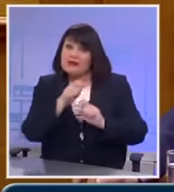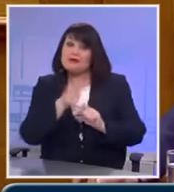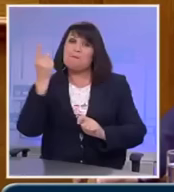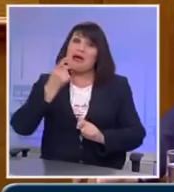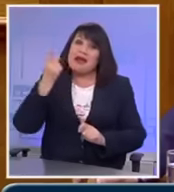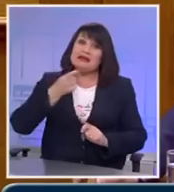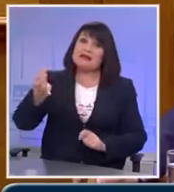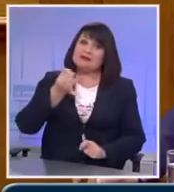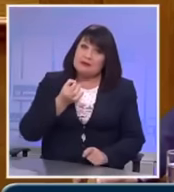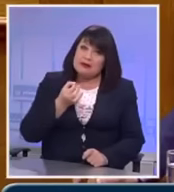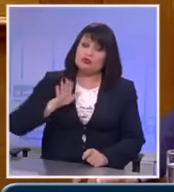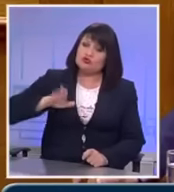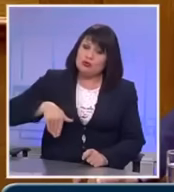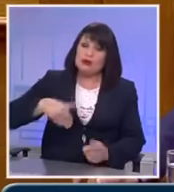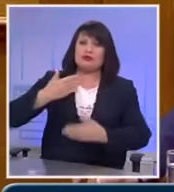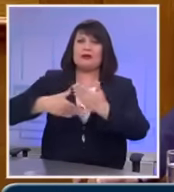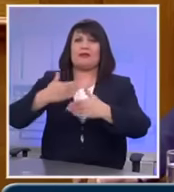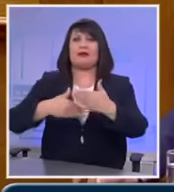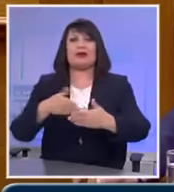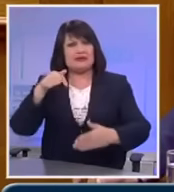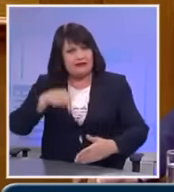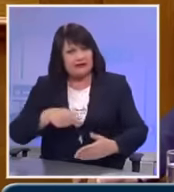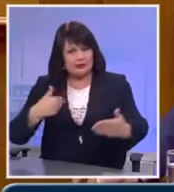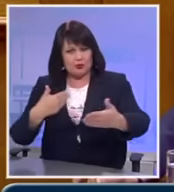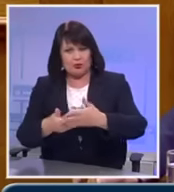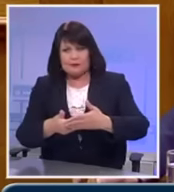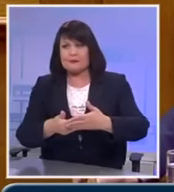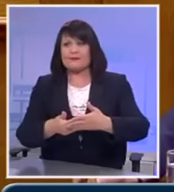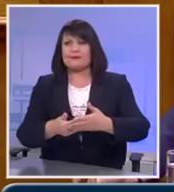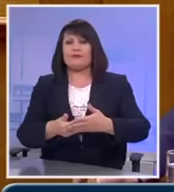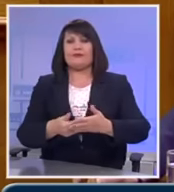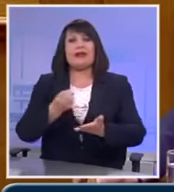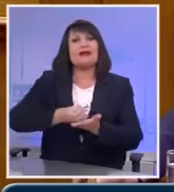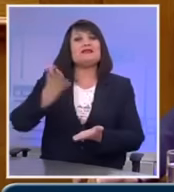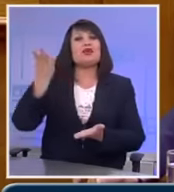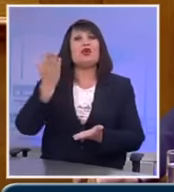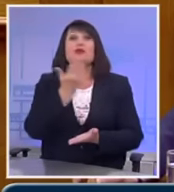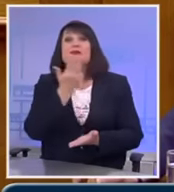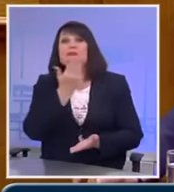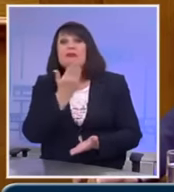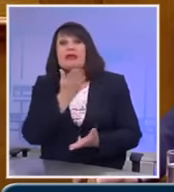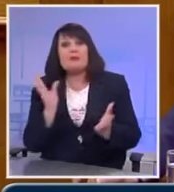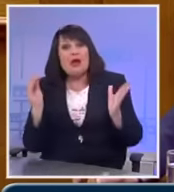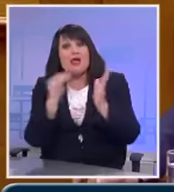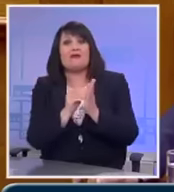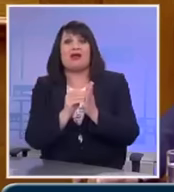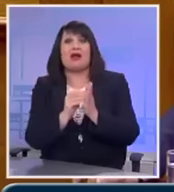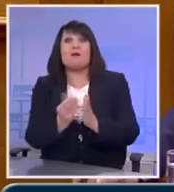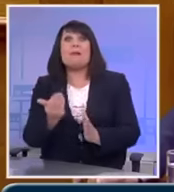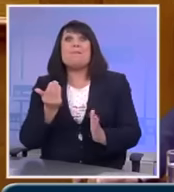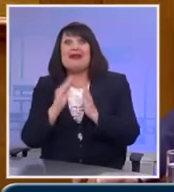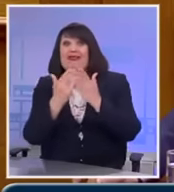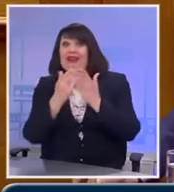παρατηρήσεις υπάρχουν στο τέλος της διαδικασία φέτος που θα γίνει η αξιολόγηση του μαθήματος θα ενσωματωθούν πριν υπάρξει